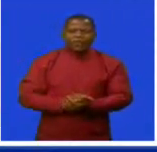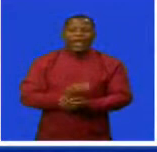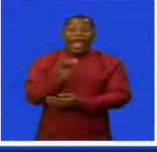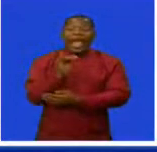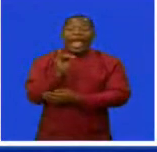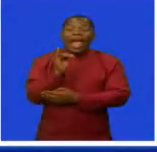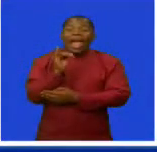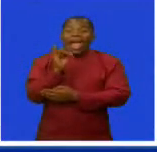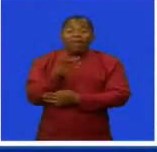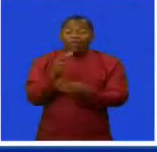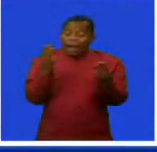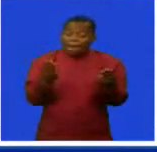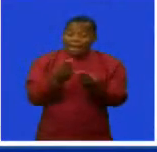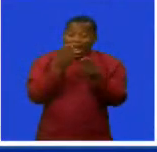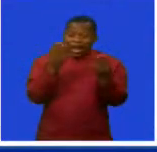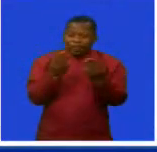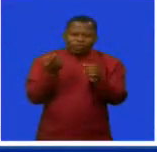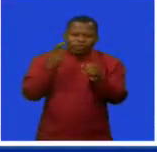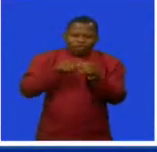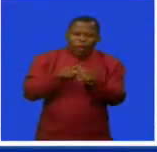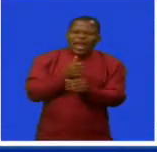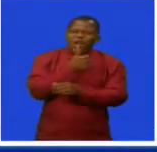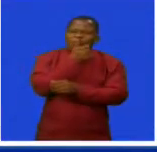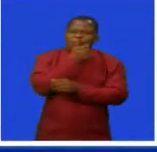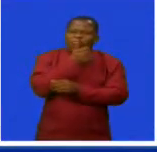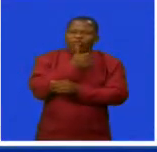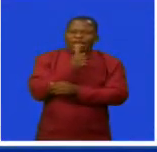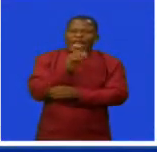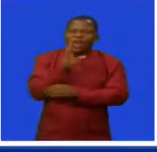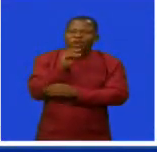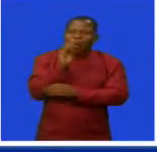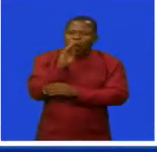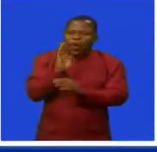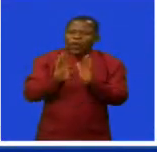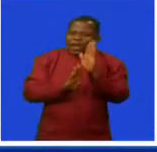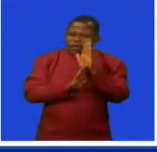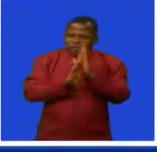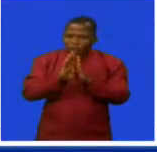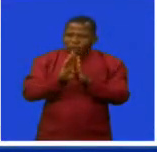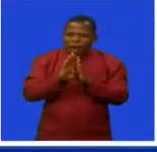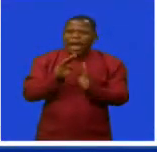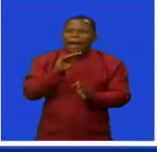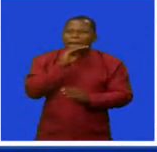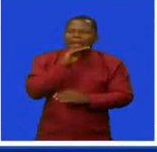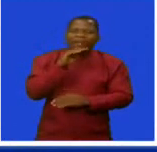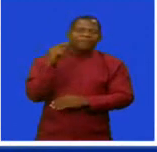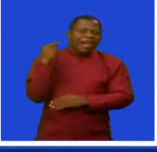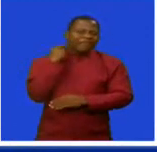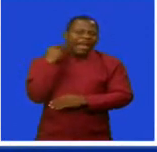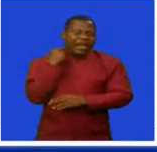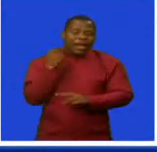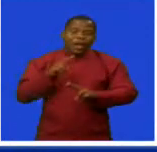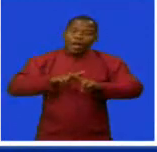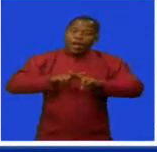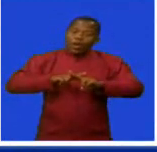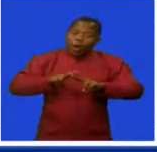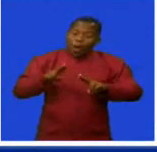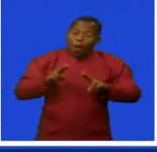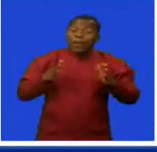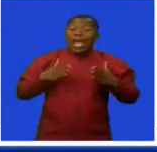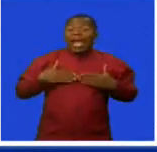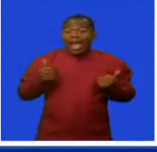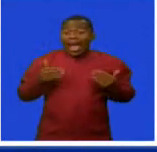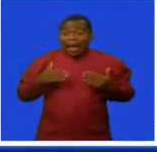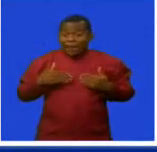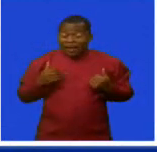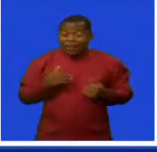labantu bangafuca lokusebenzisa kwabo utawukhona yini ukuthi imumathe lo mthamo so siya siyajabula lokuthi i headroom